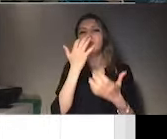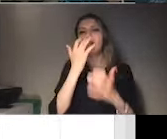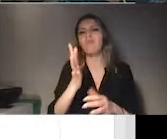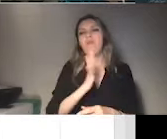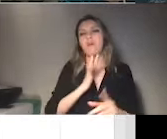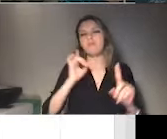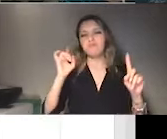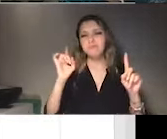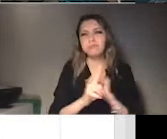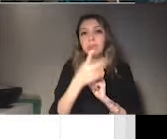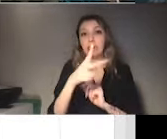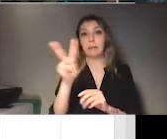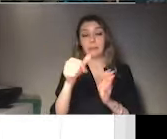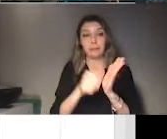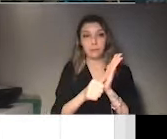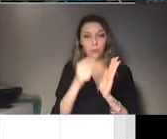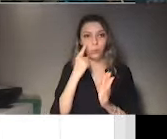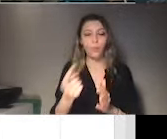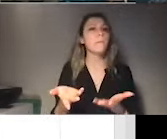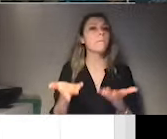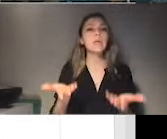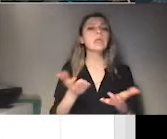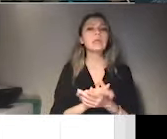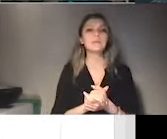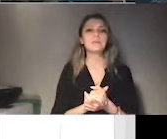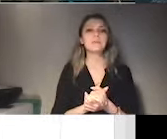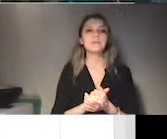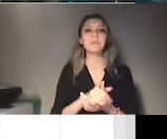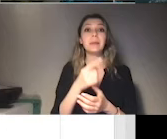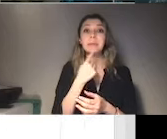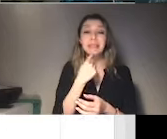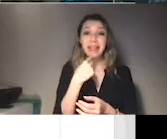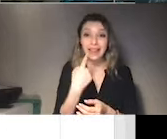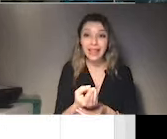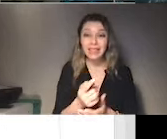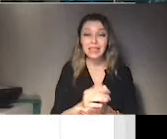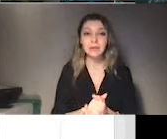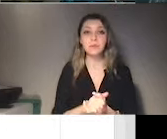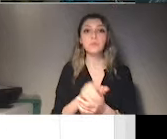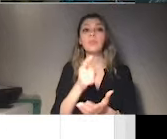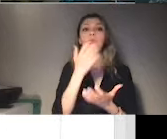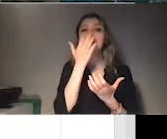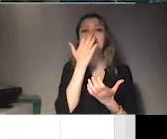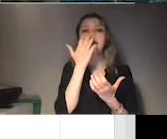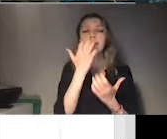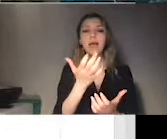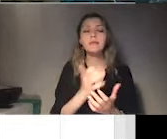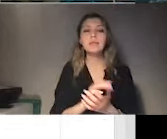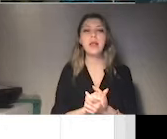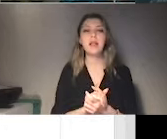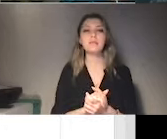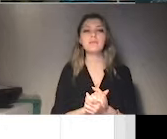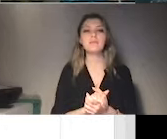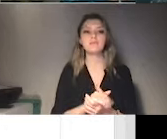durumda 2020 yılında. Peki dedik ki bu tavsiyeler aslında Türkçe'ye